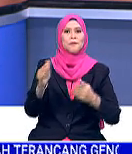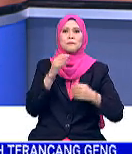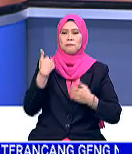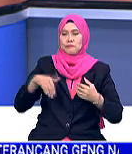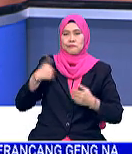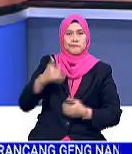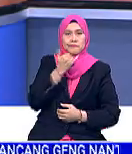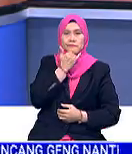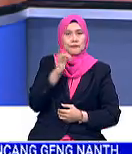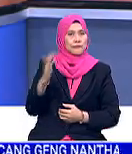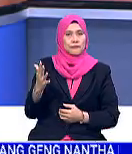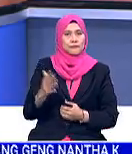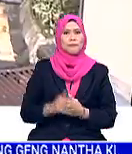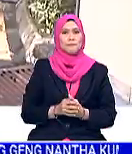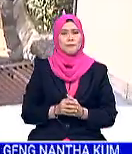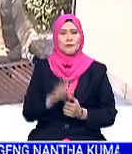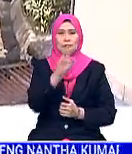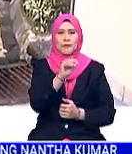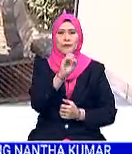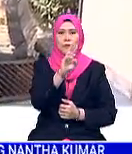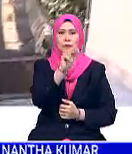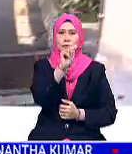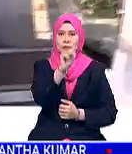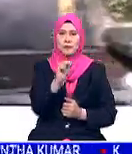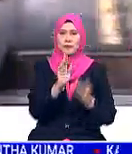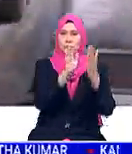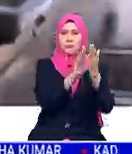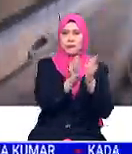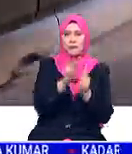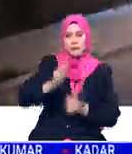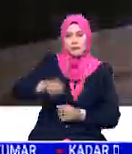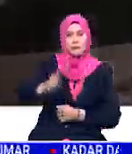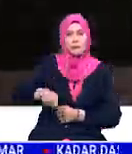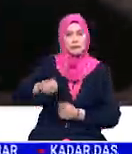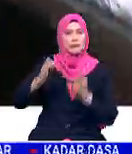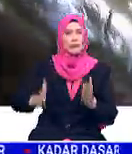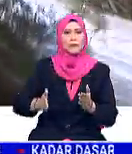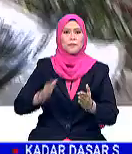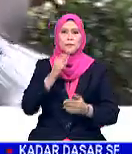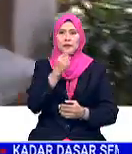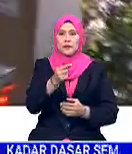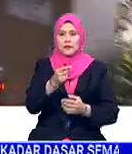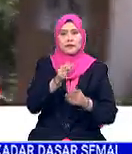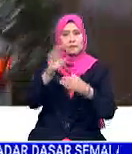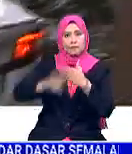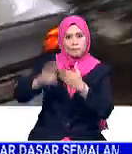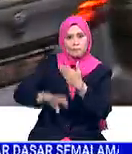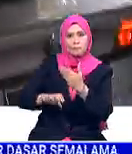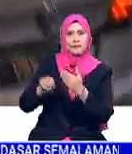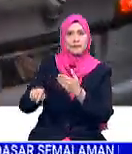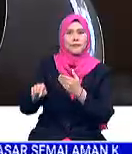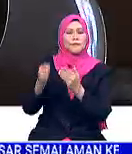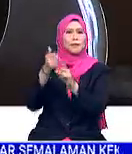mengaku tidak bersalah Horizon di hadapan baju Street farahnaz ch2oh jauh dengan sengaja mendatangkan Jenderal